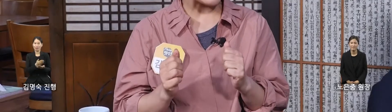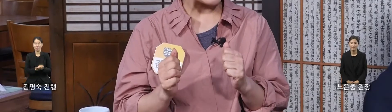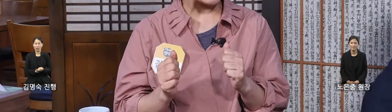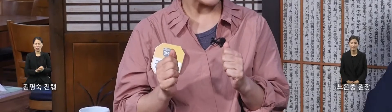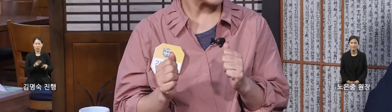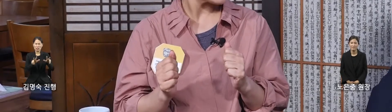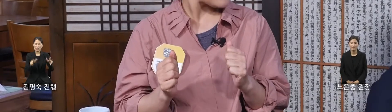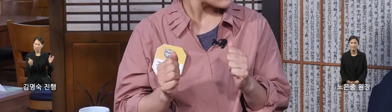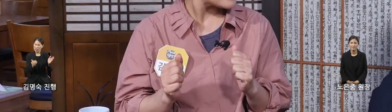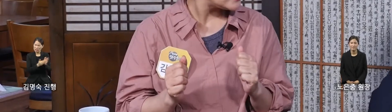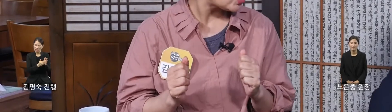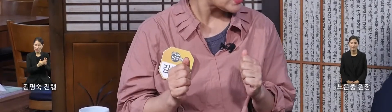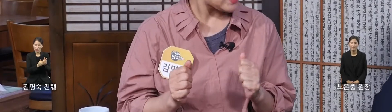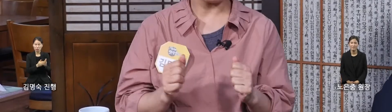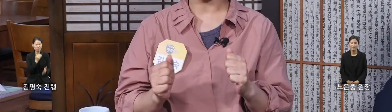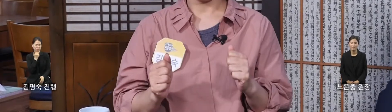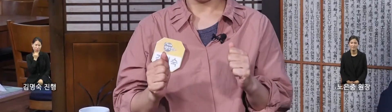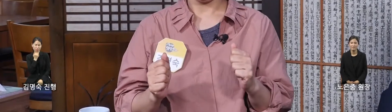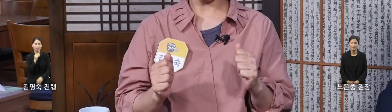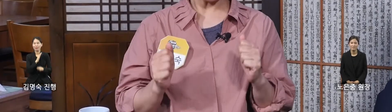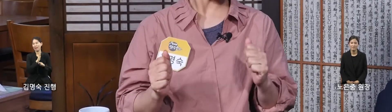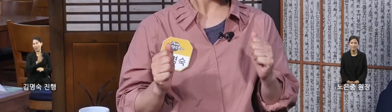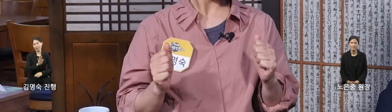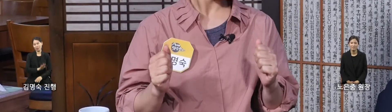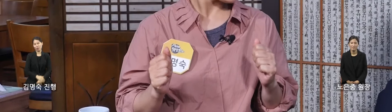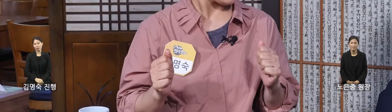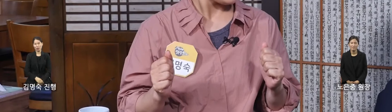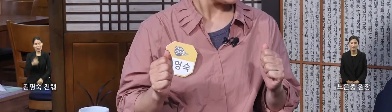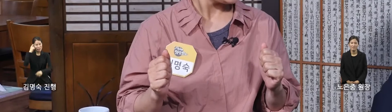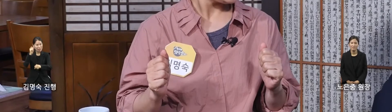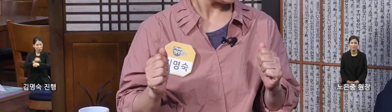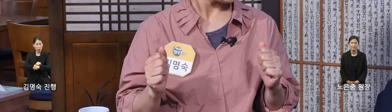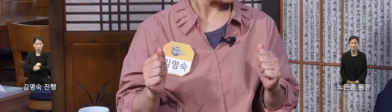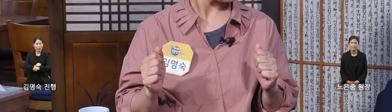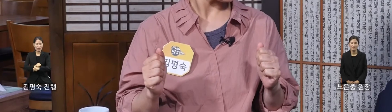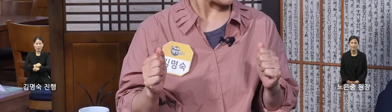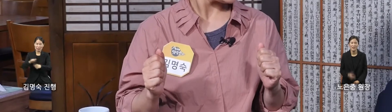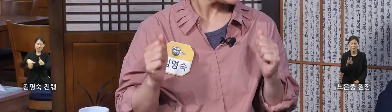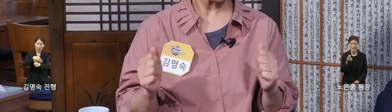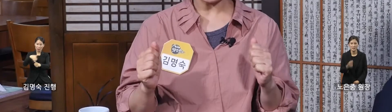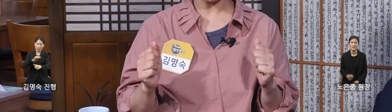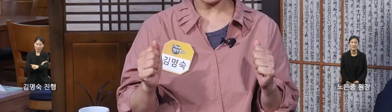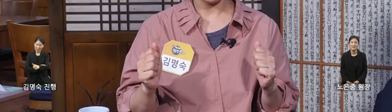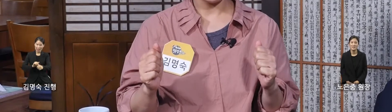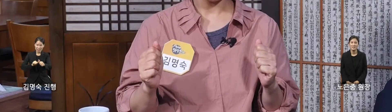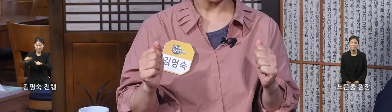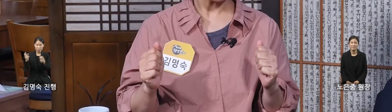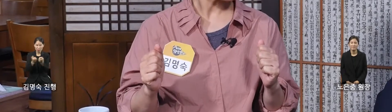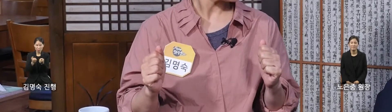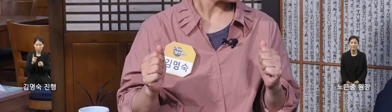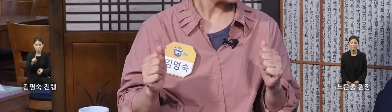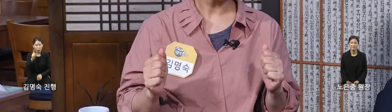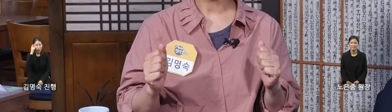끝나길 바라고만 있는 것이 아니라 어떻게 이 지혜롭게 그럼요. 이 시기를 잘 이겨낼 것인가, 네.